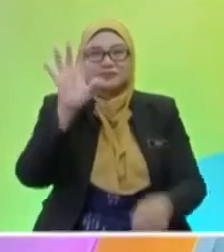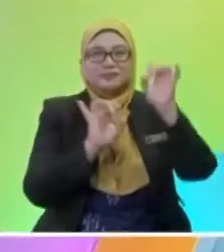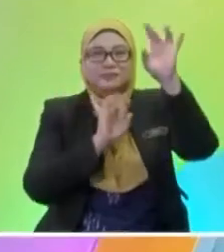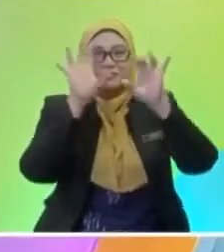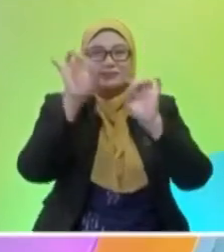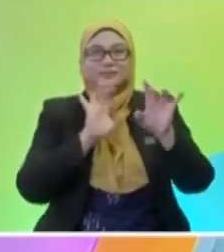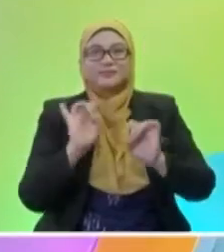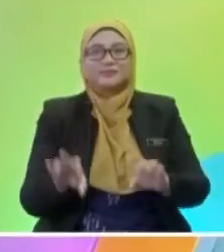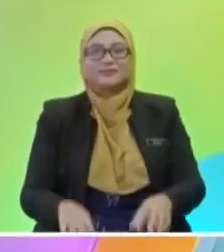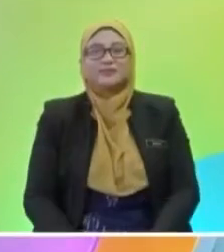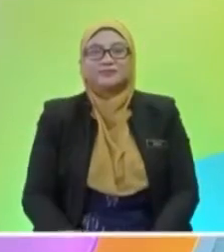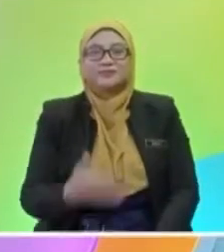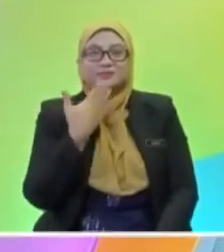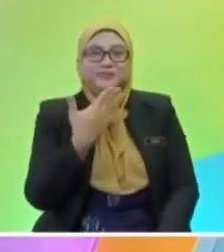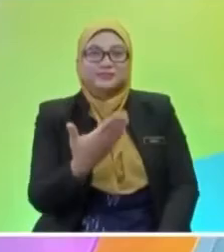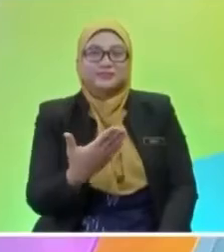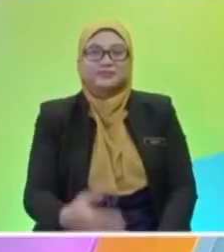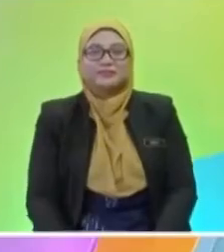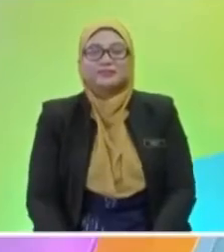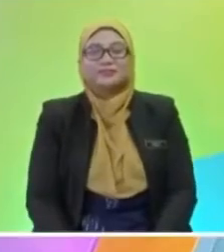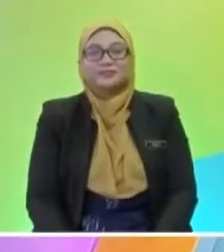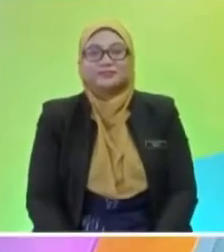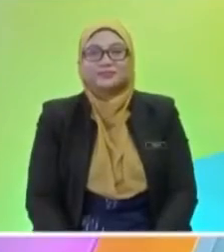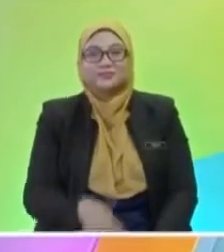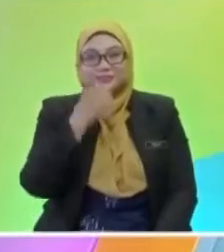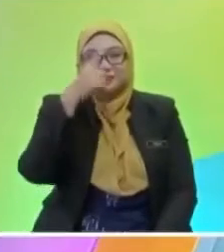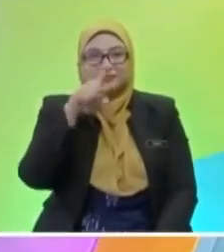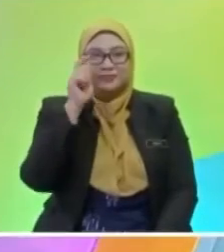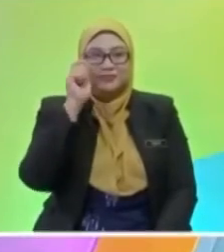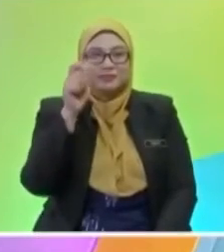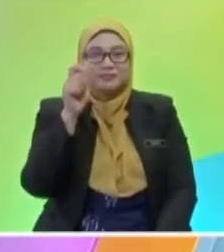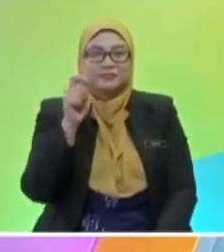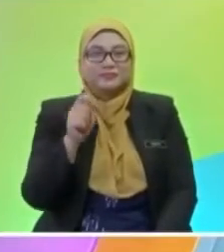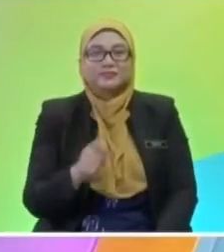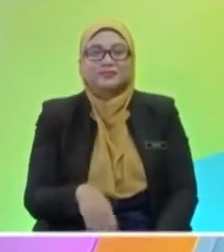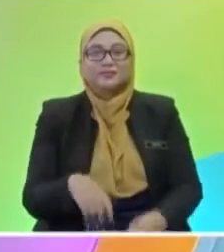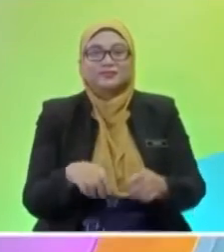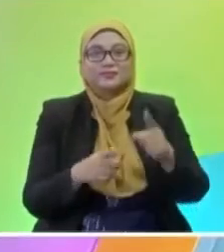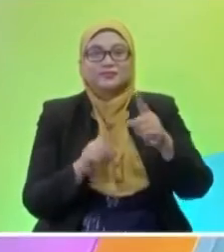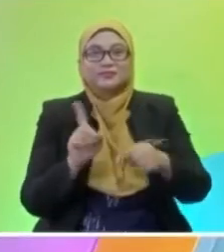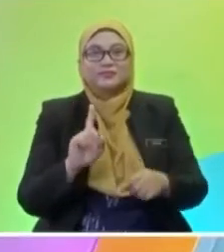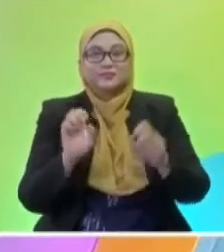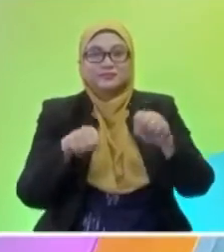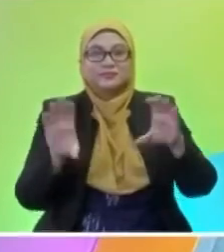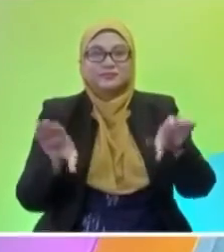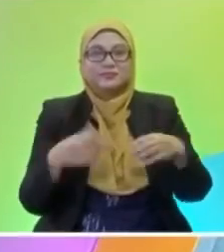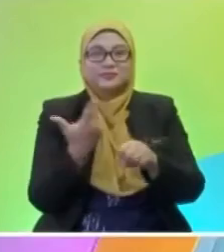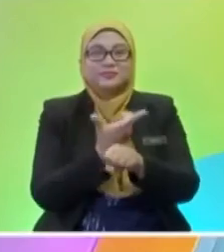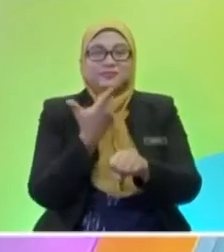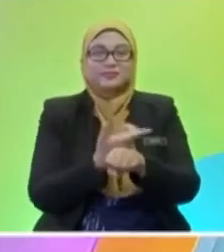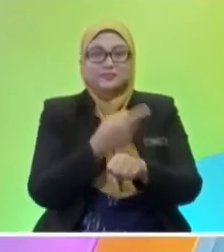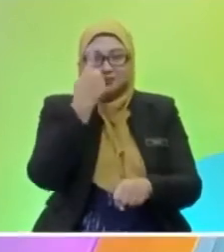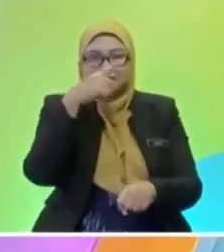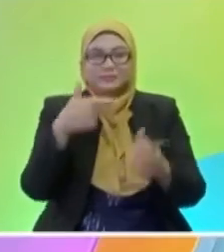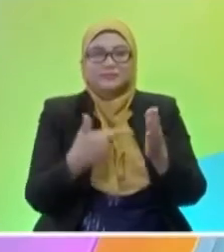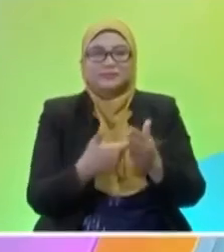5 bintang. Terima kasih cikgu. Dan untuk mereka yang sedang menonton, di manakah mereka boleh membuat latihan untuk lagi